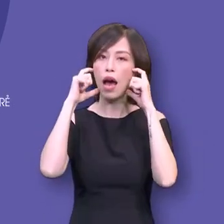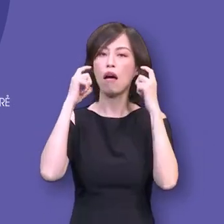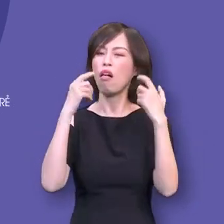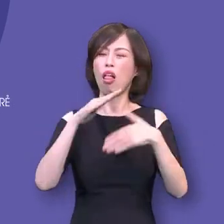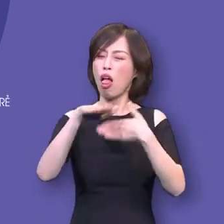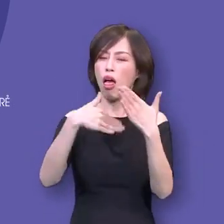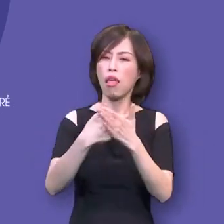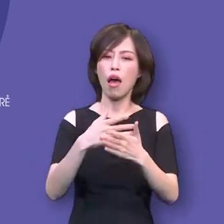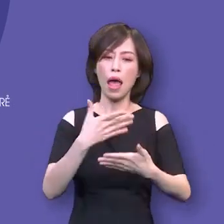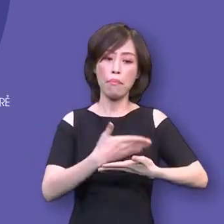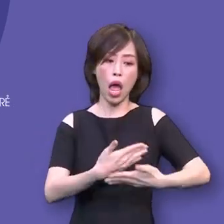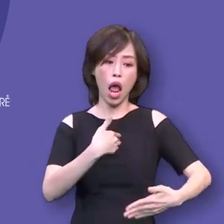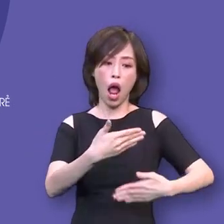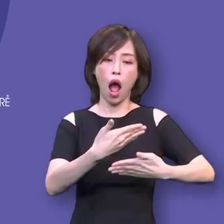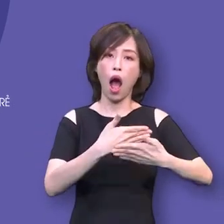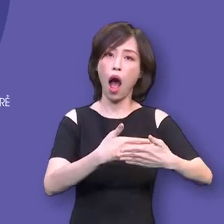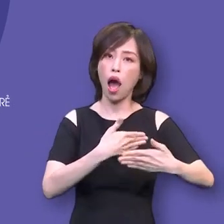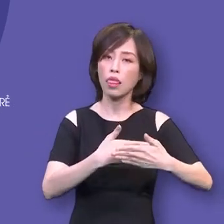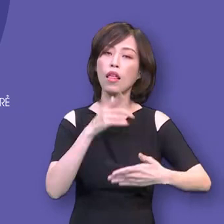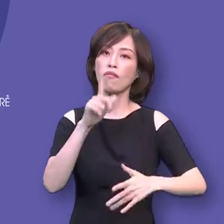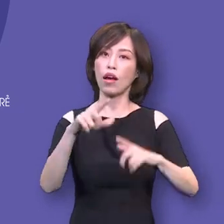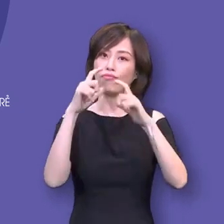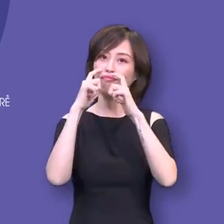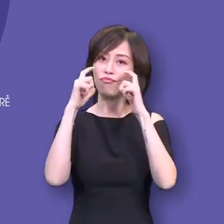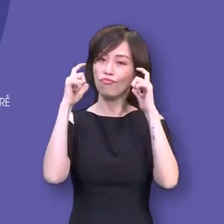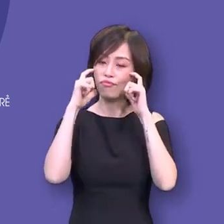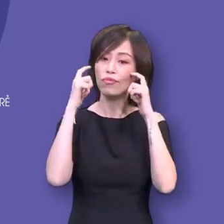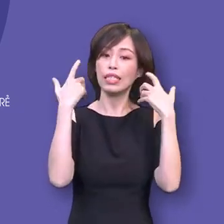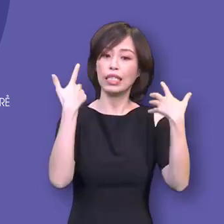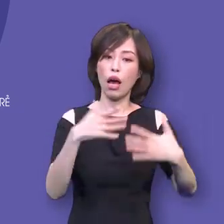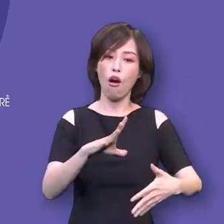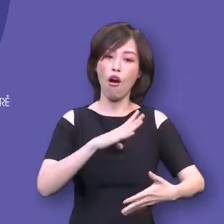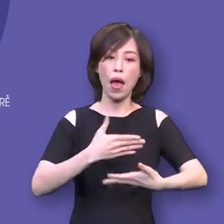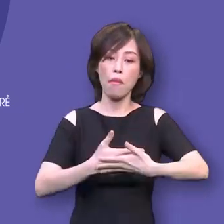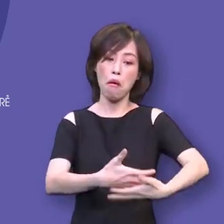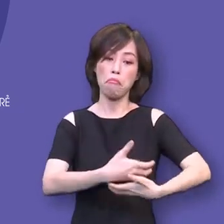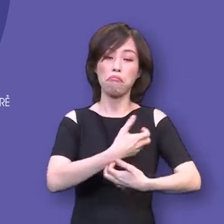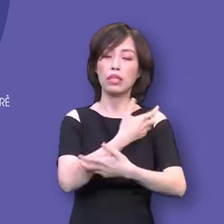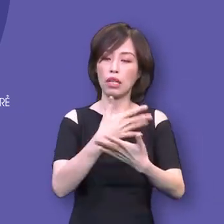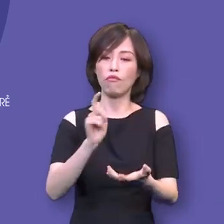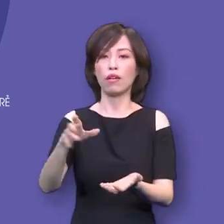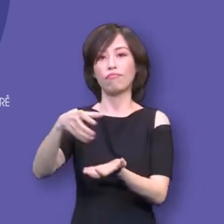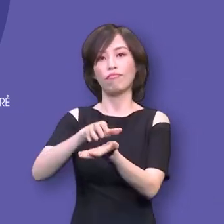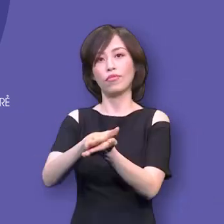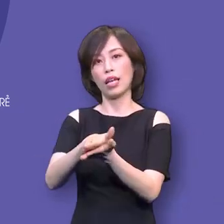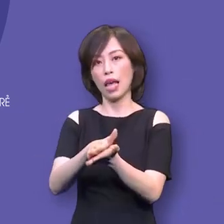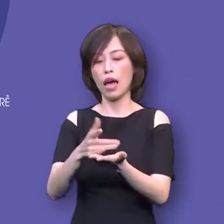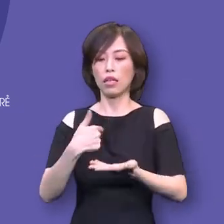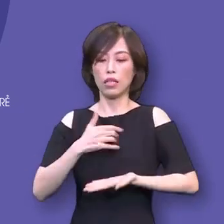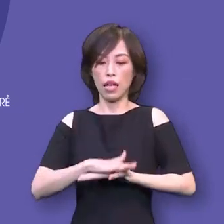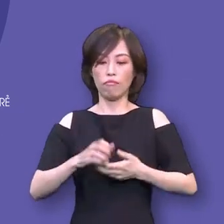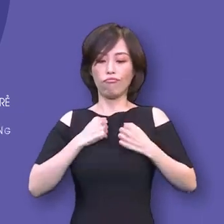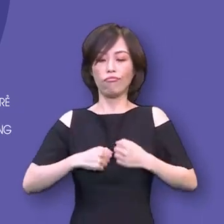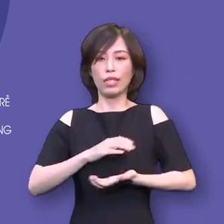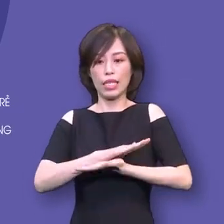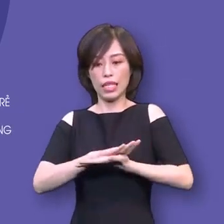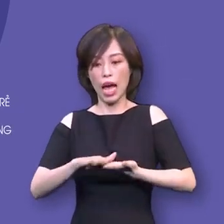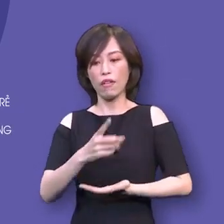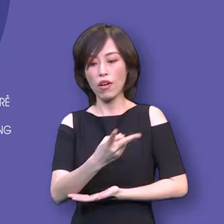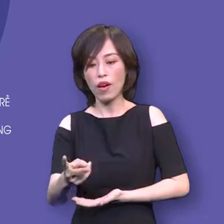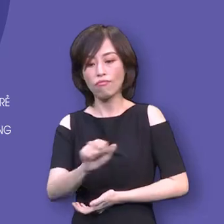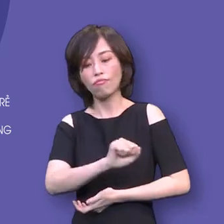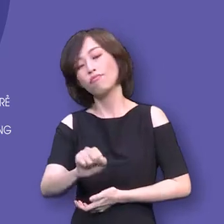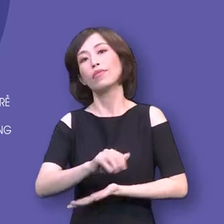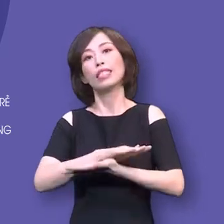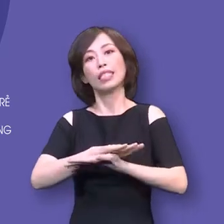khi nào tiếp xúc với trẻ. Rửa sạch tay bằng xà phòng trước và sau khi ôm con cho bú. Thường xuyên vệ sinh cá nhân và khử khuẩn các bề mặt,